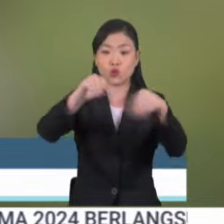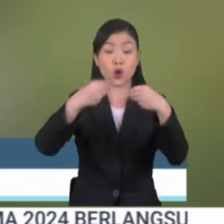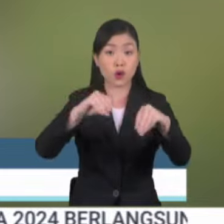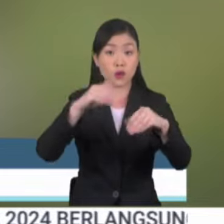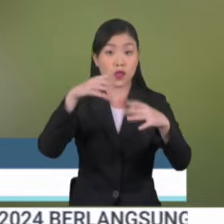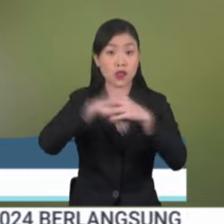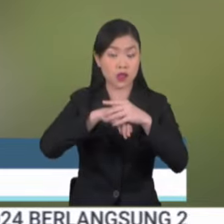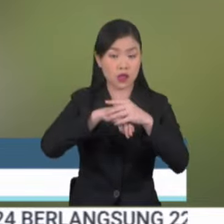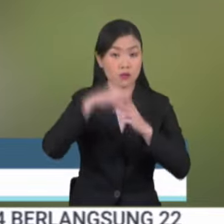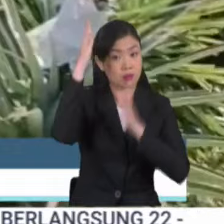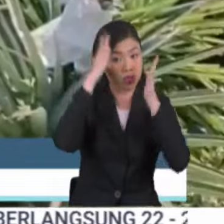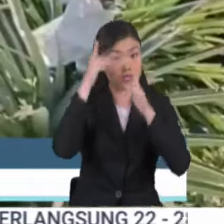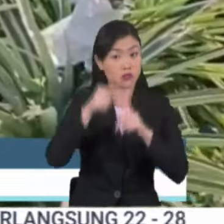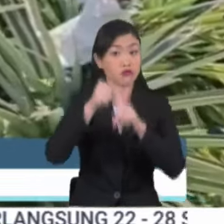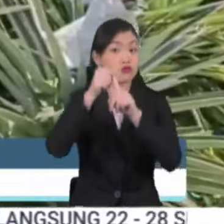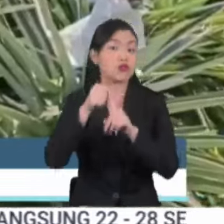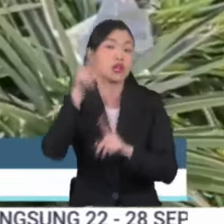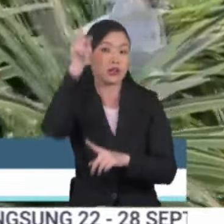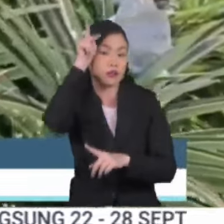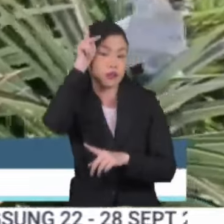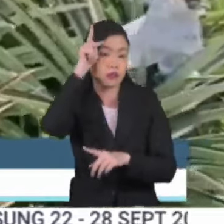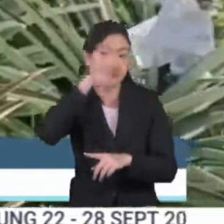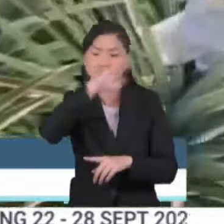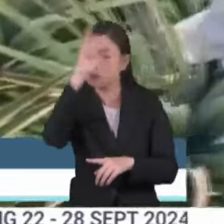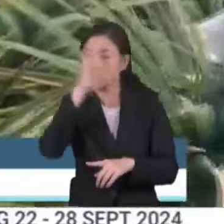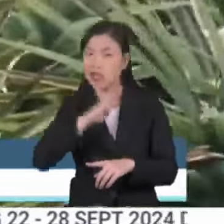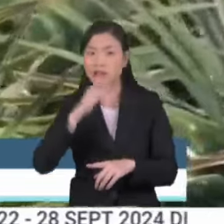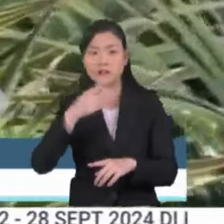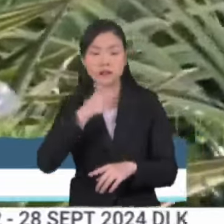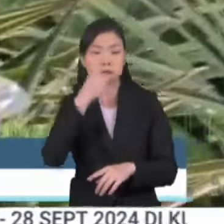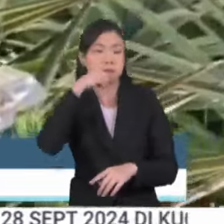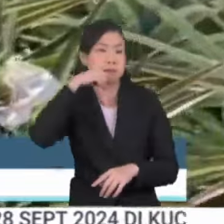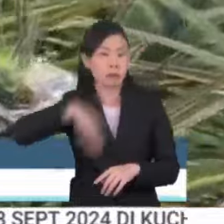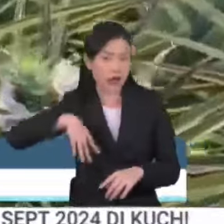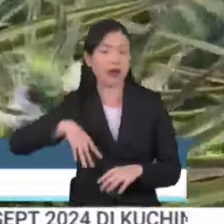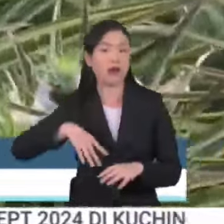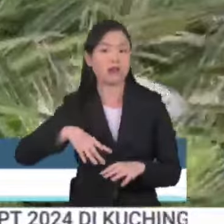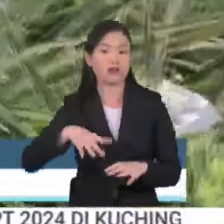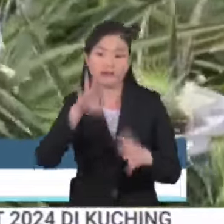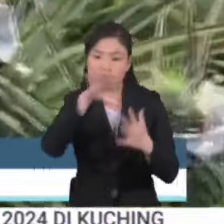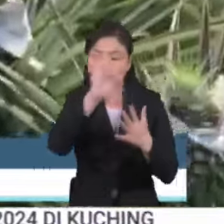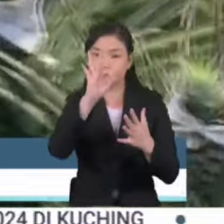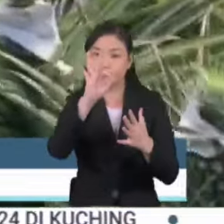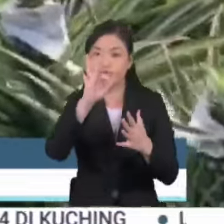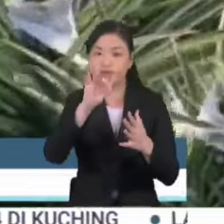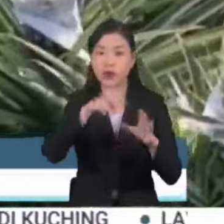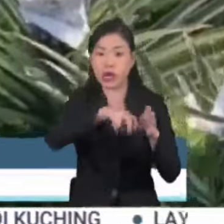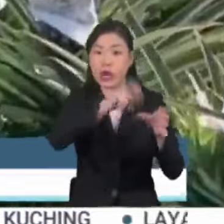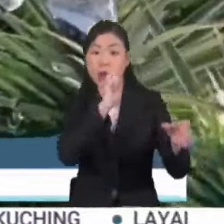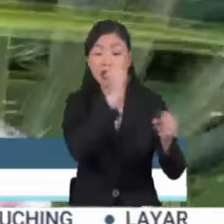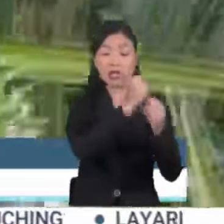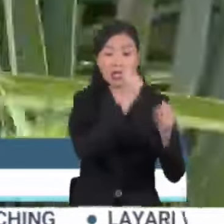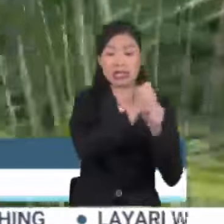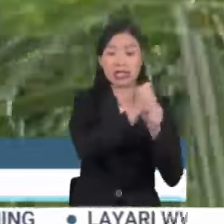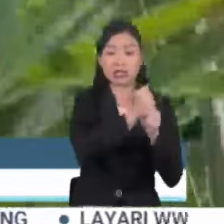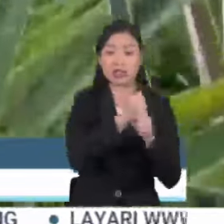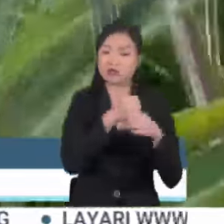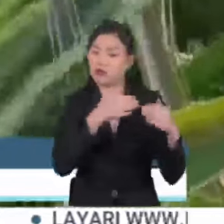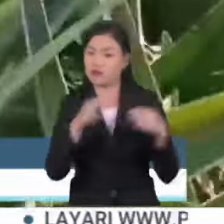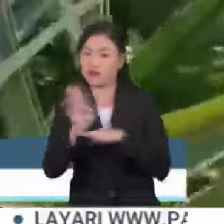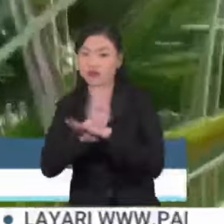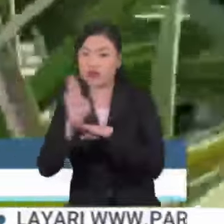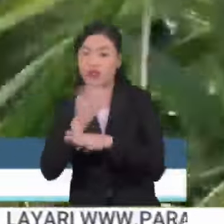khususnya di Kelantan. Tidak pernah kesal memilih berhenti kerja dan menceburi bidang pertanian pada tahun 2018, graduan ijazah